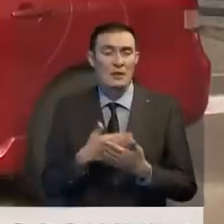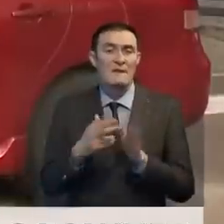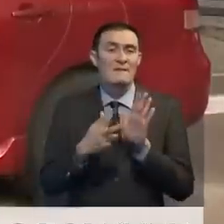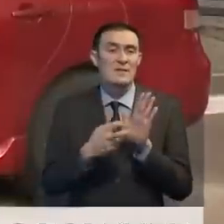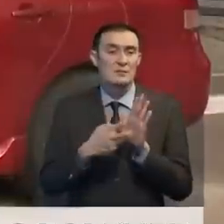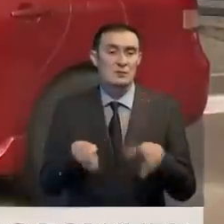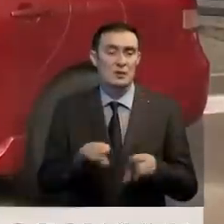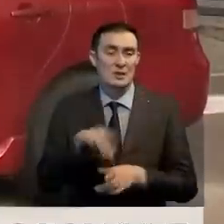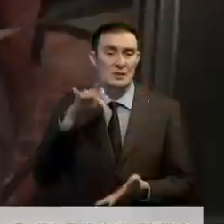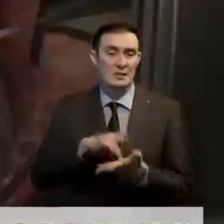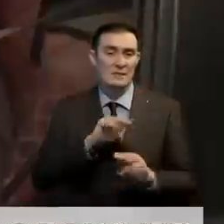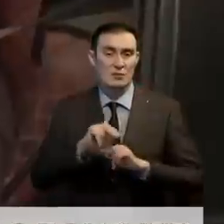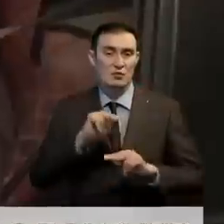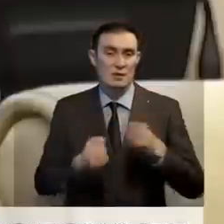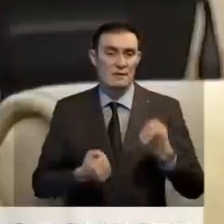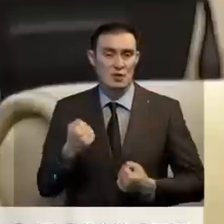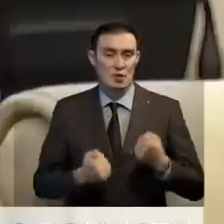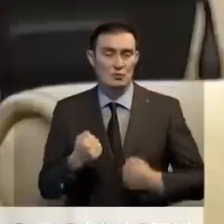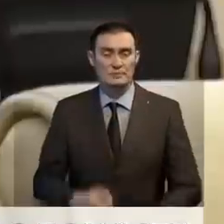таких центров.